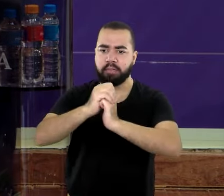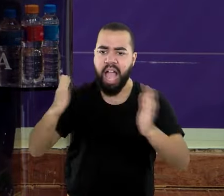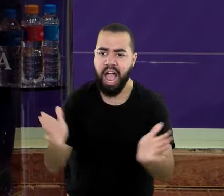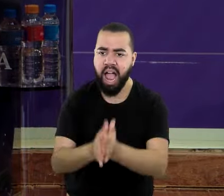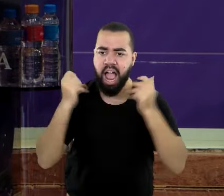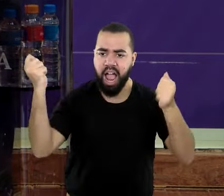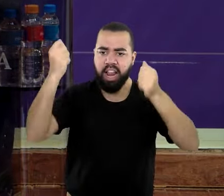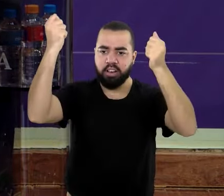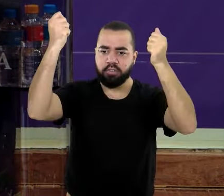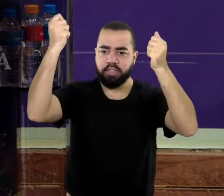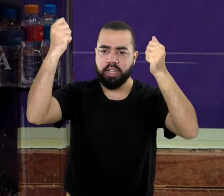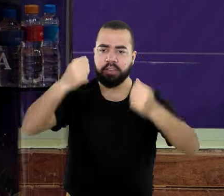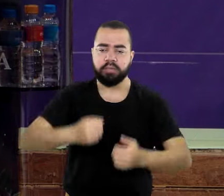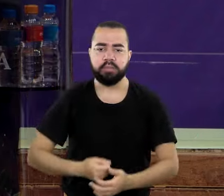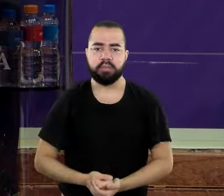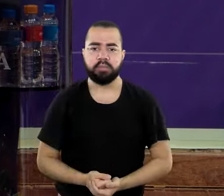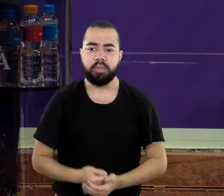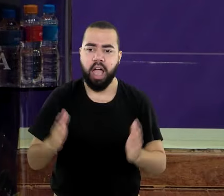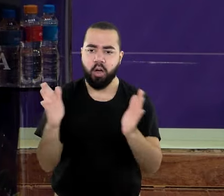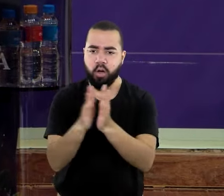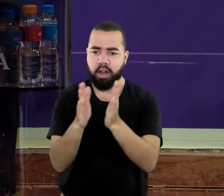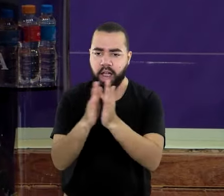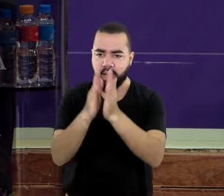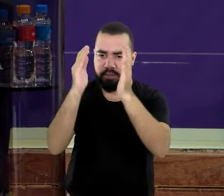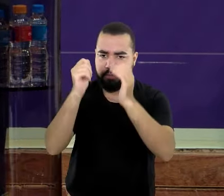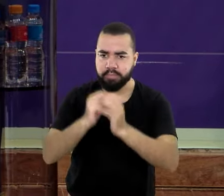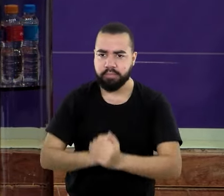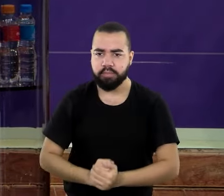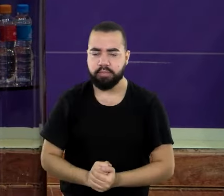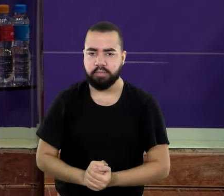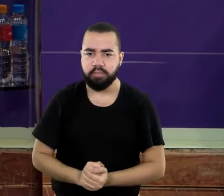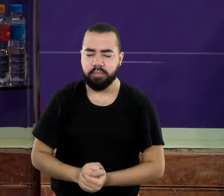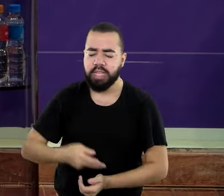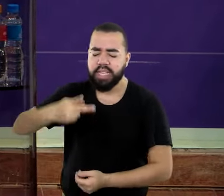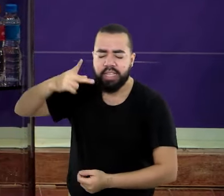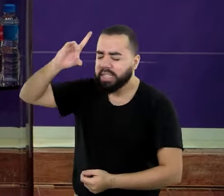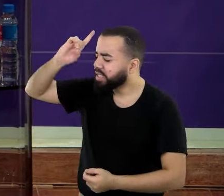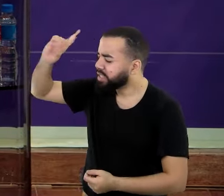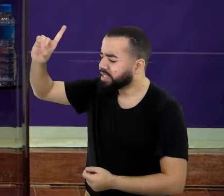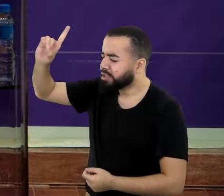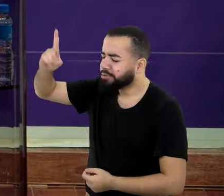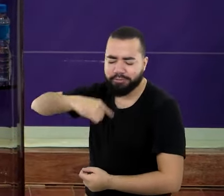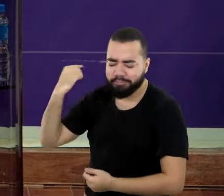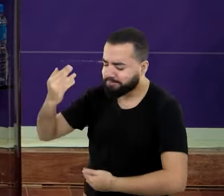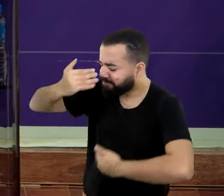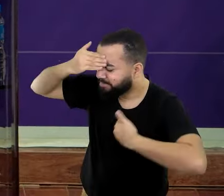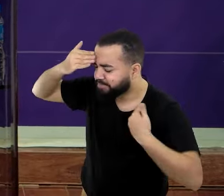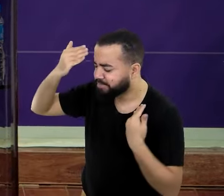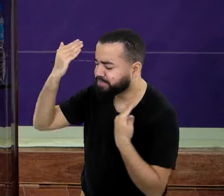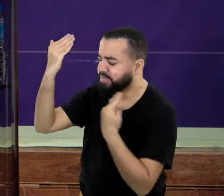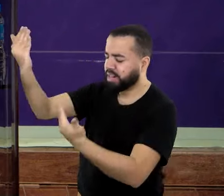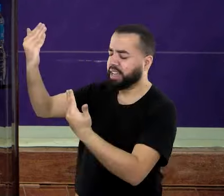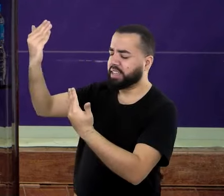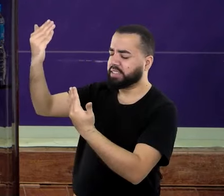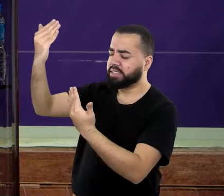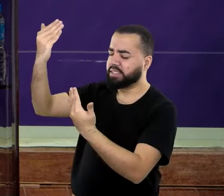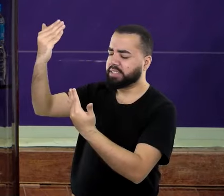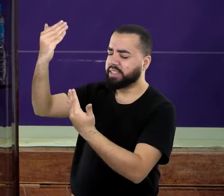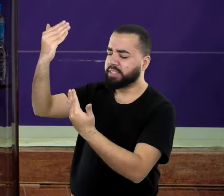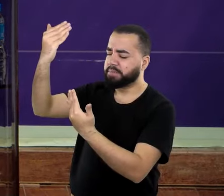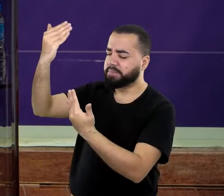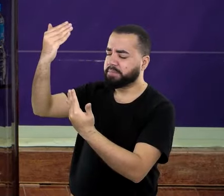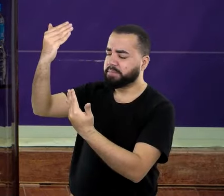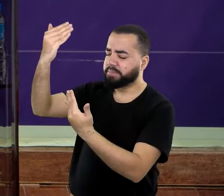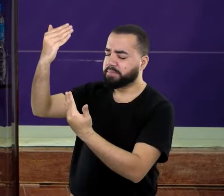Aleluia. Amém. Amém. Oremos. 하나님 감사합니다. Deus agradecemos. 오늘